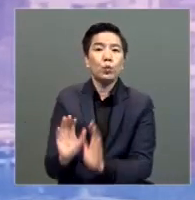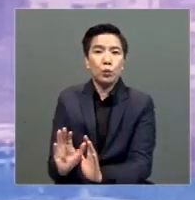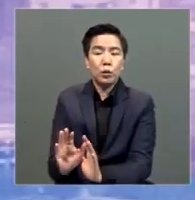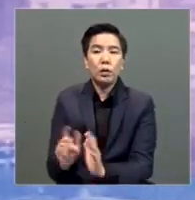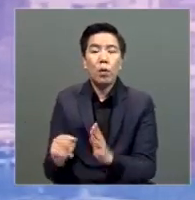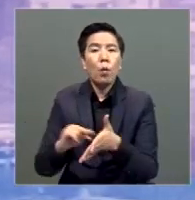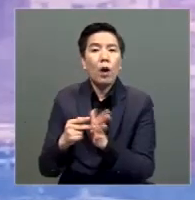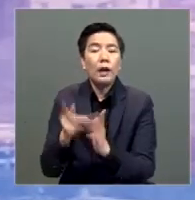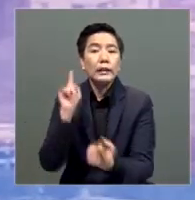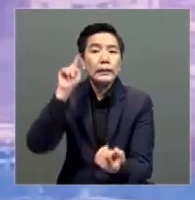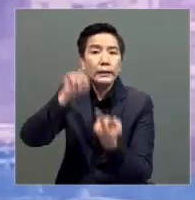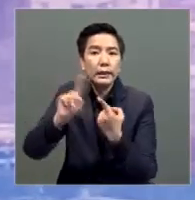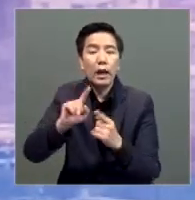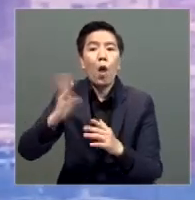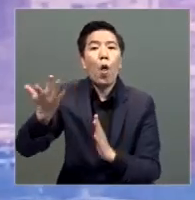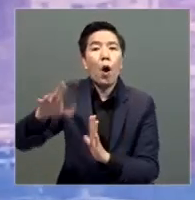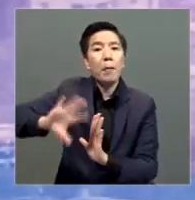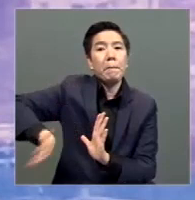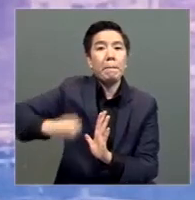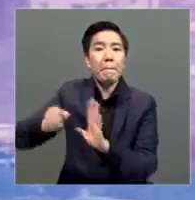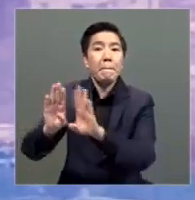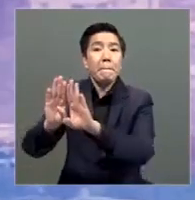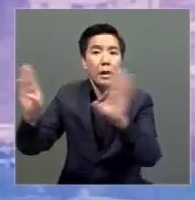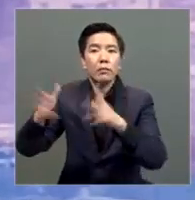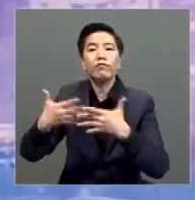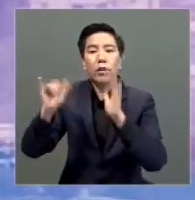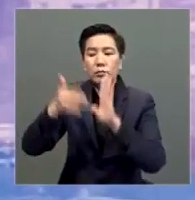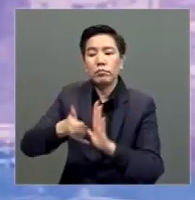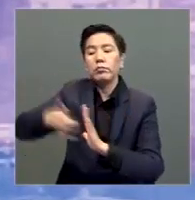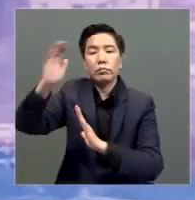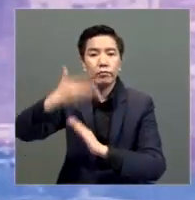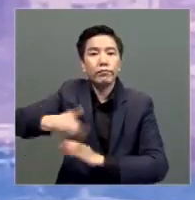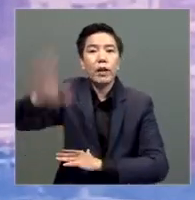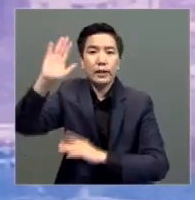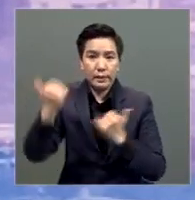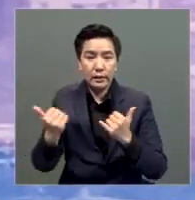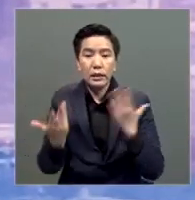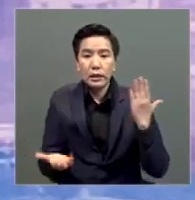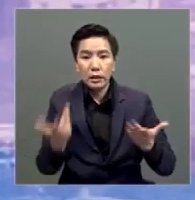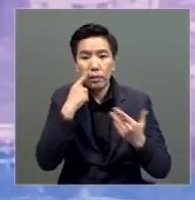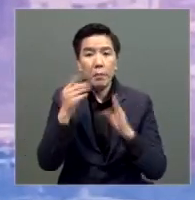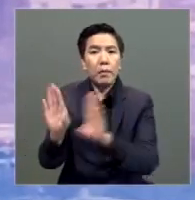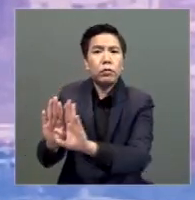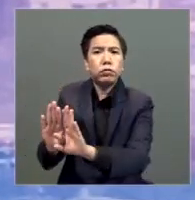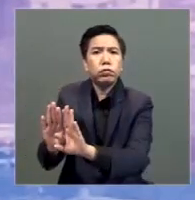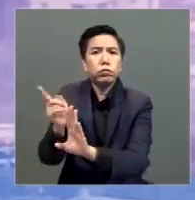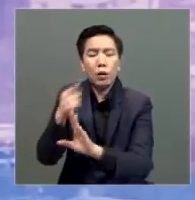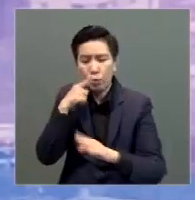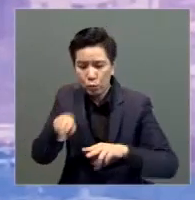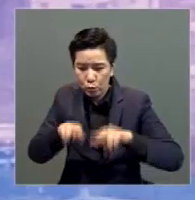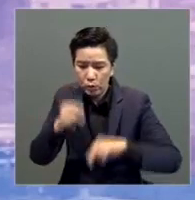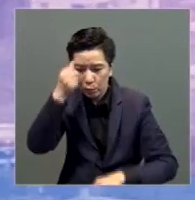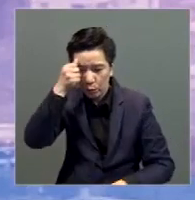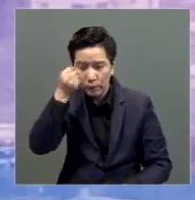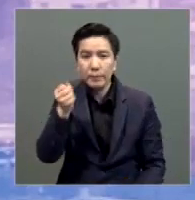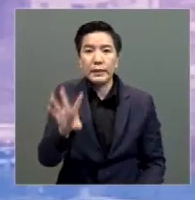กักกันไว้จนกระทั่งกัมพูชาเปิดพรมแดนก็ปล่อยเขาข้ามไปหรือไม่เปิดสักทีท่านก็กักไว้14